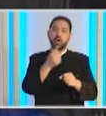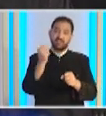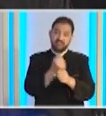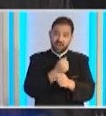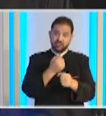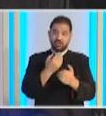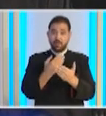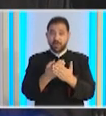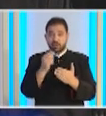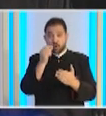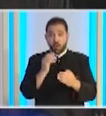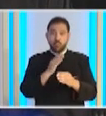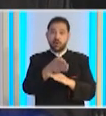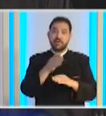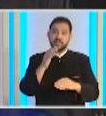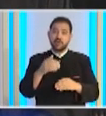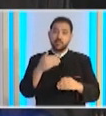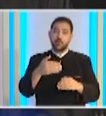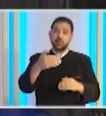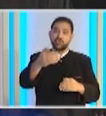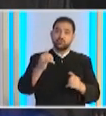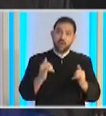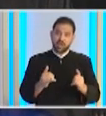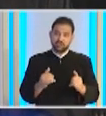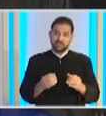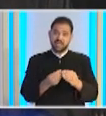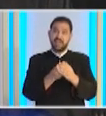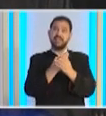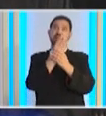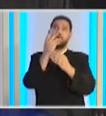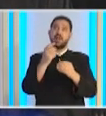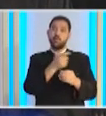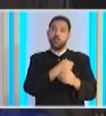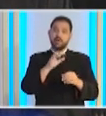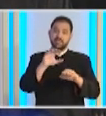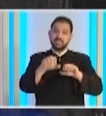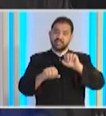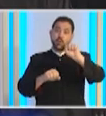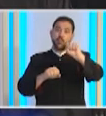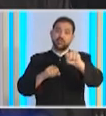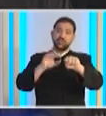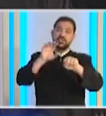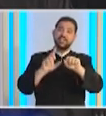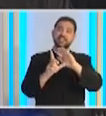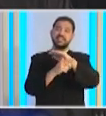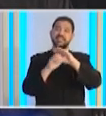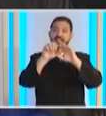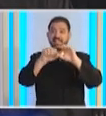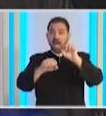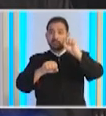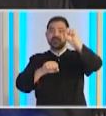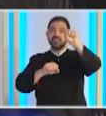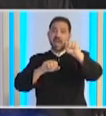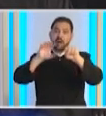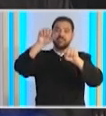poate, prin procesul acesta de înduhovnicire și înnoire, poate să urce din slavă în slavă, din treaptă în treaptă, într-un proces